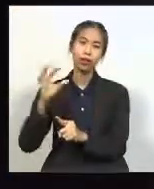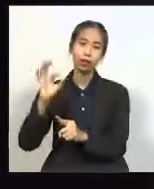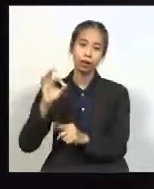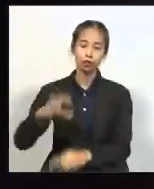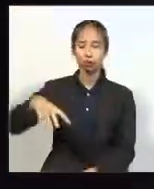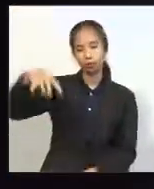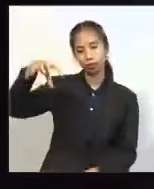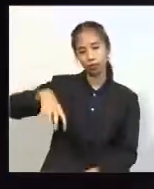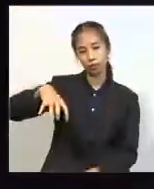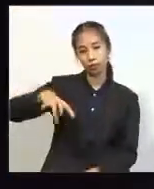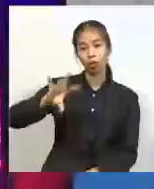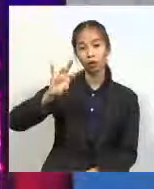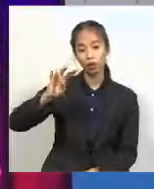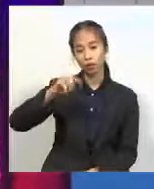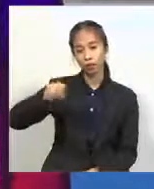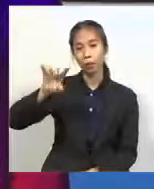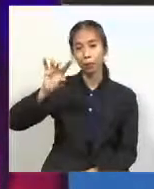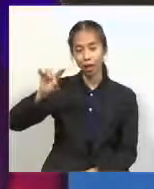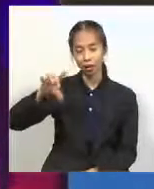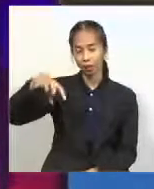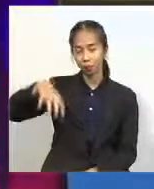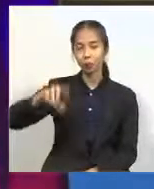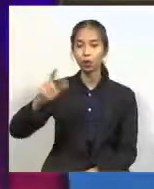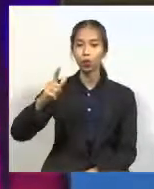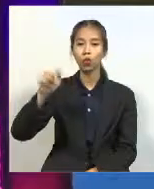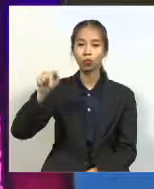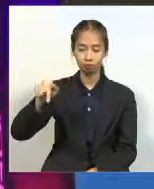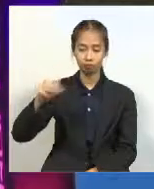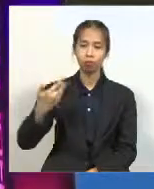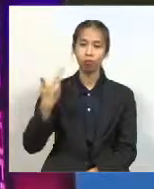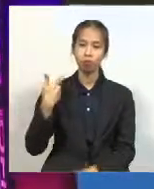ที่ฮ .7 ถึงฮ .8 Impact เมืองทองธานีนะคะ